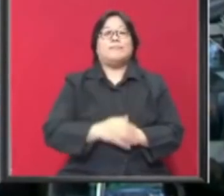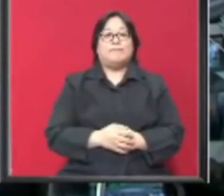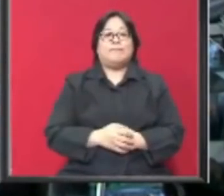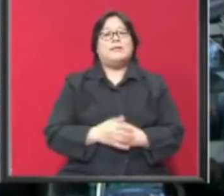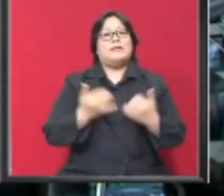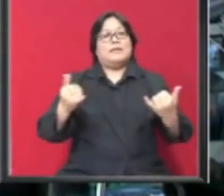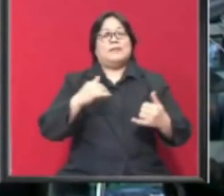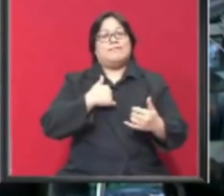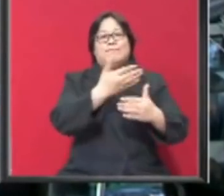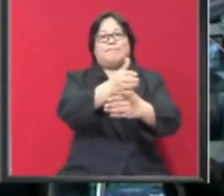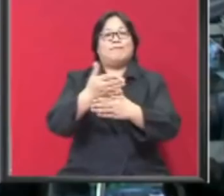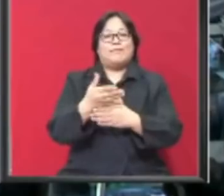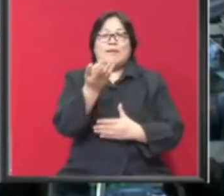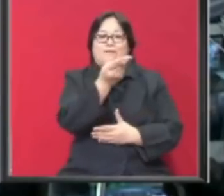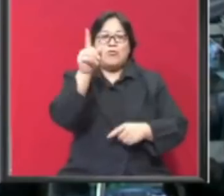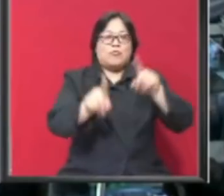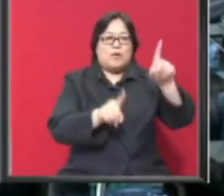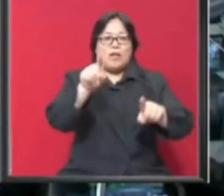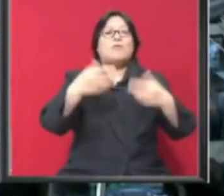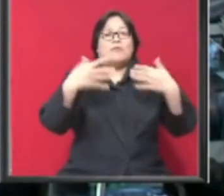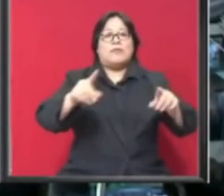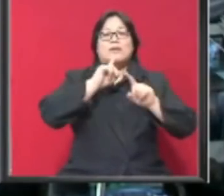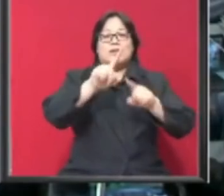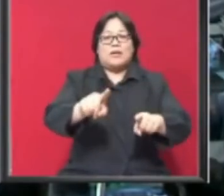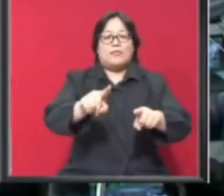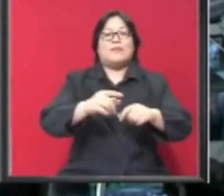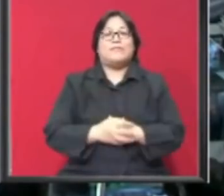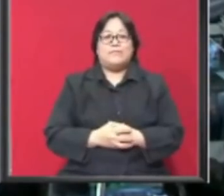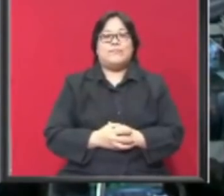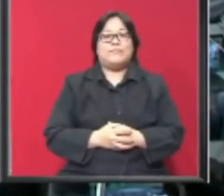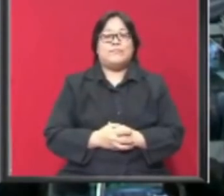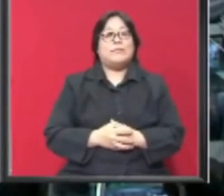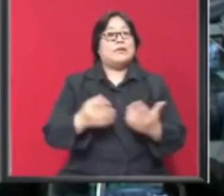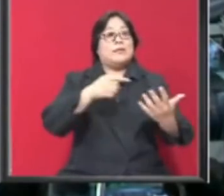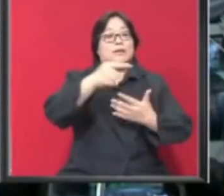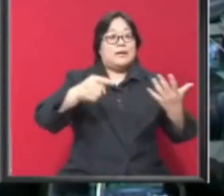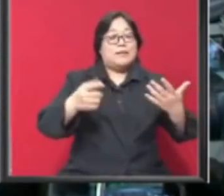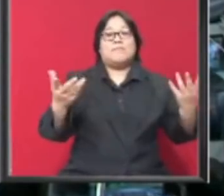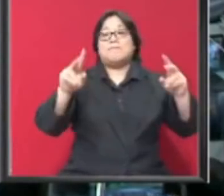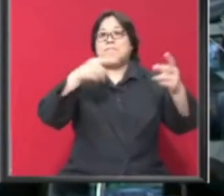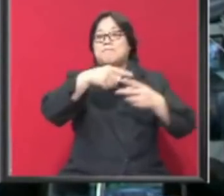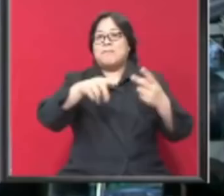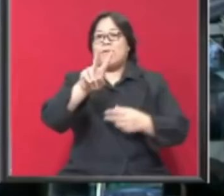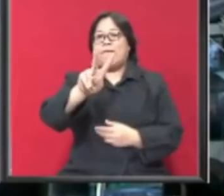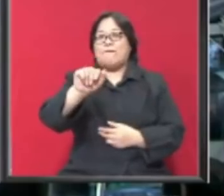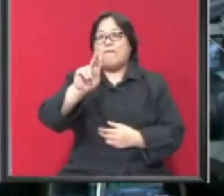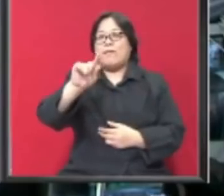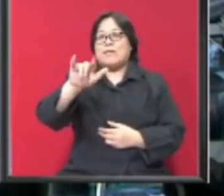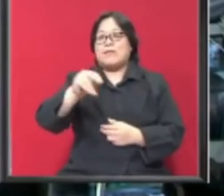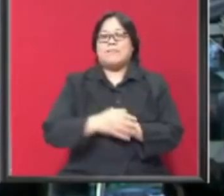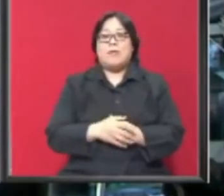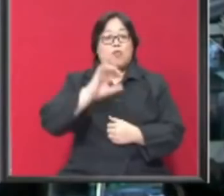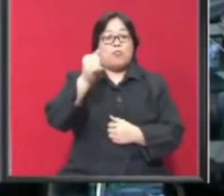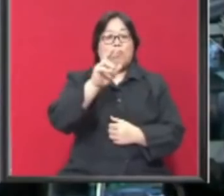sekaligus kita dapat kurangkan kemiskinan di luar Banda Hai dan mengatasi kebuluran Dalam